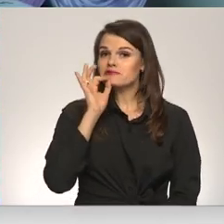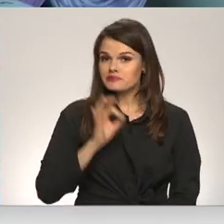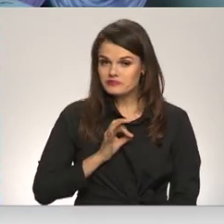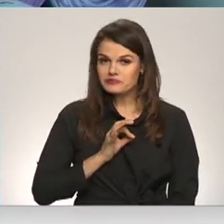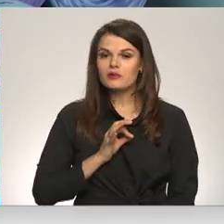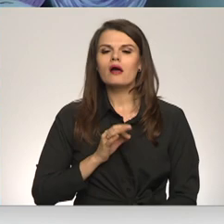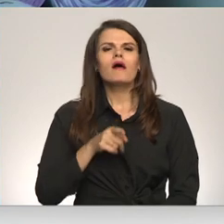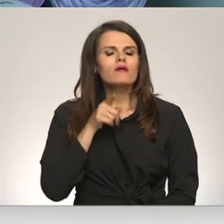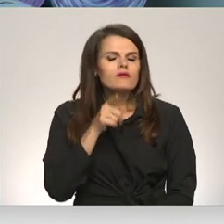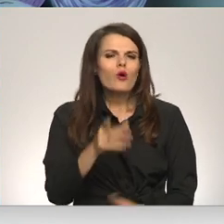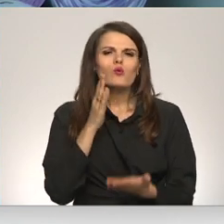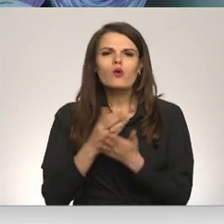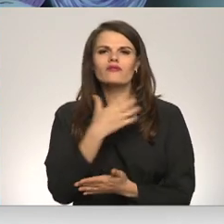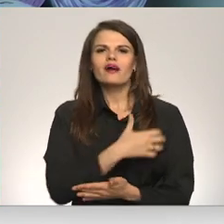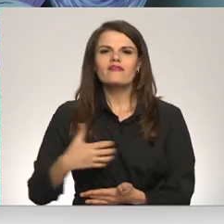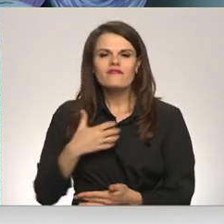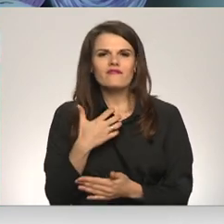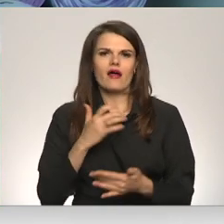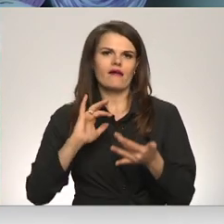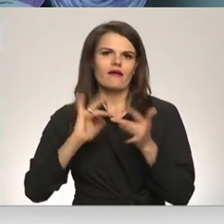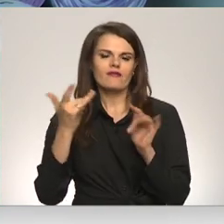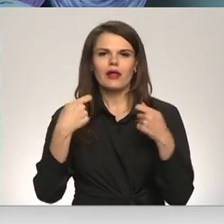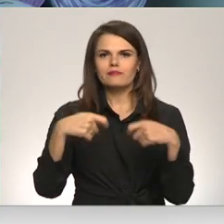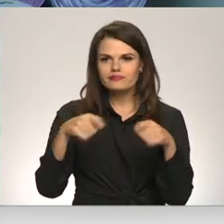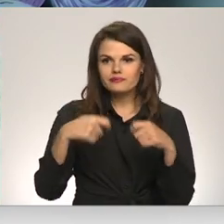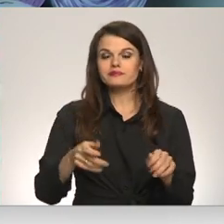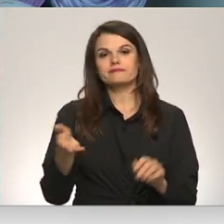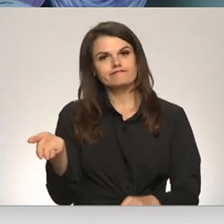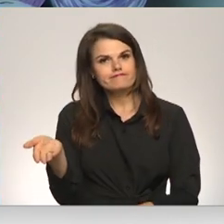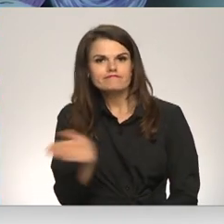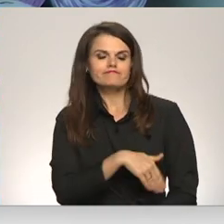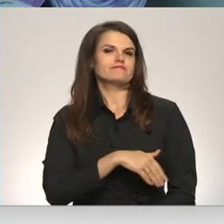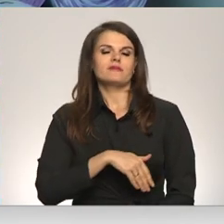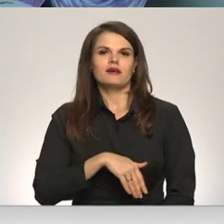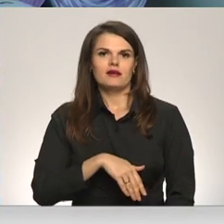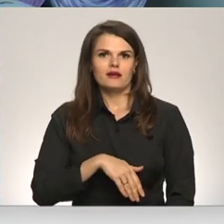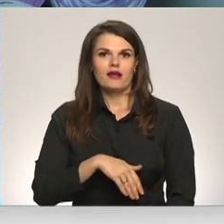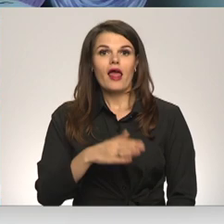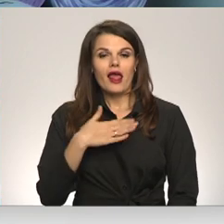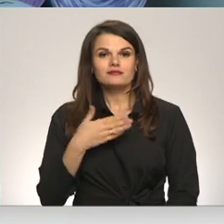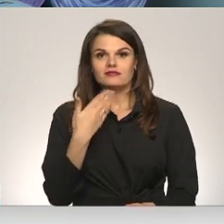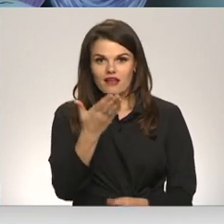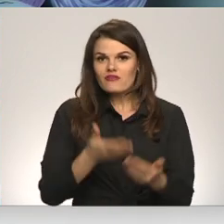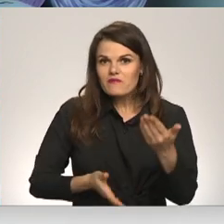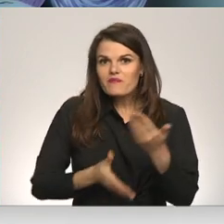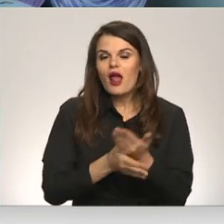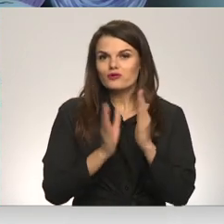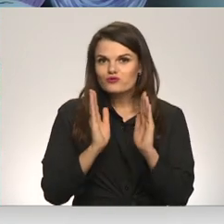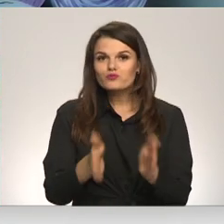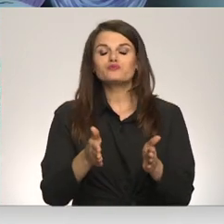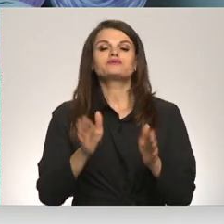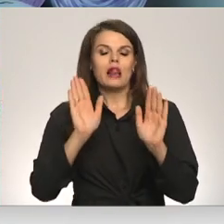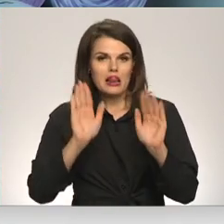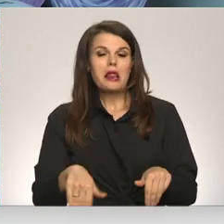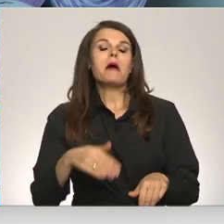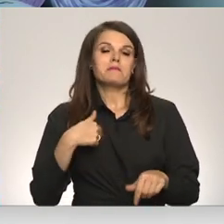tev noteikti vajag atvert savu Etsy veikalu, davai, es tev palīdzēšu. Nu labi,